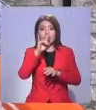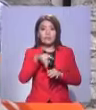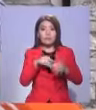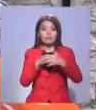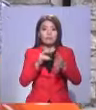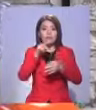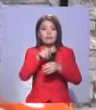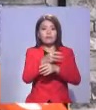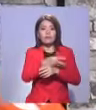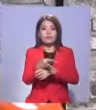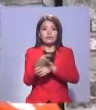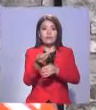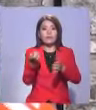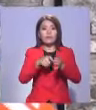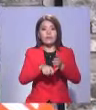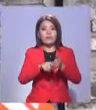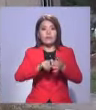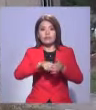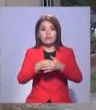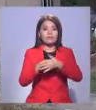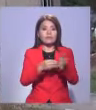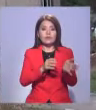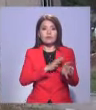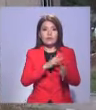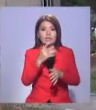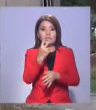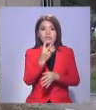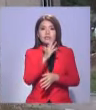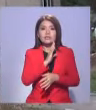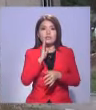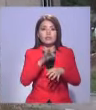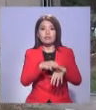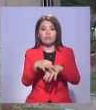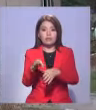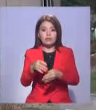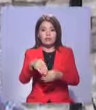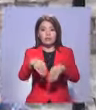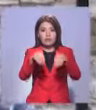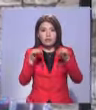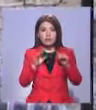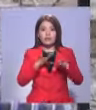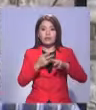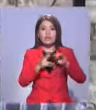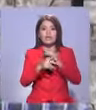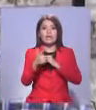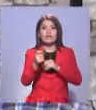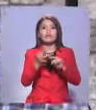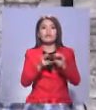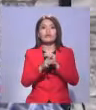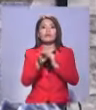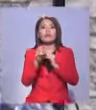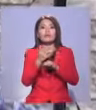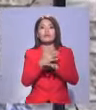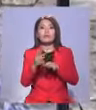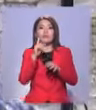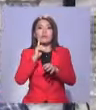есікті ашып ана әйелді шығарыпты. Екеуі жаңағы просинамен жабулы дейді. Газды ашты дағы сіріңке қойды,